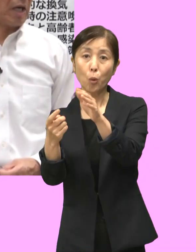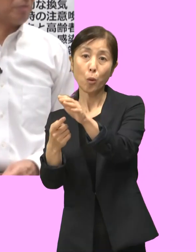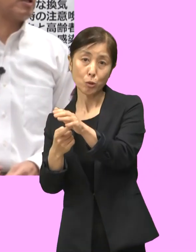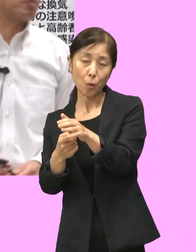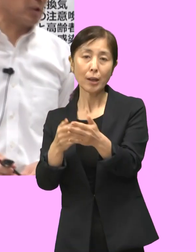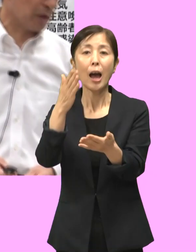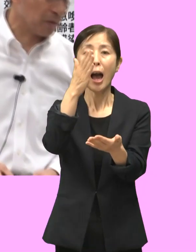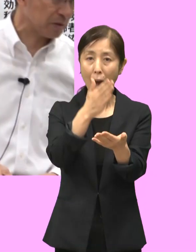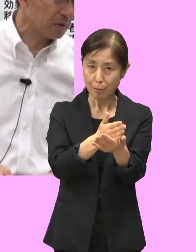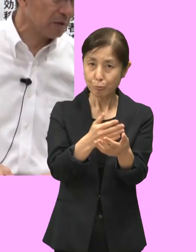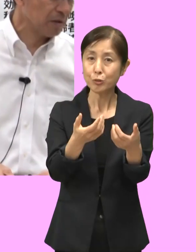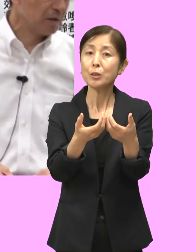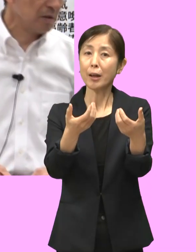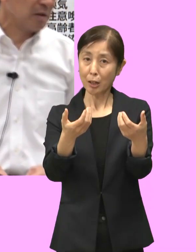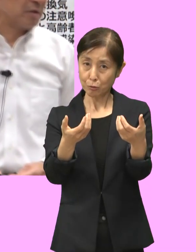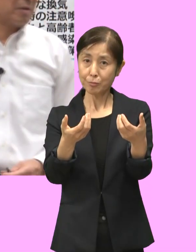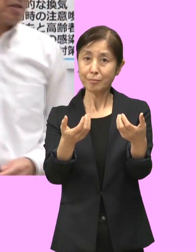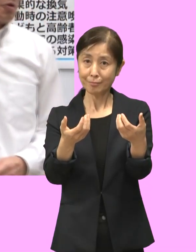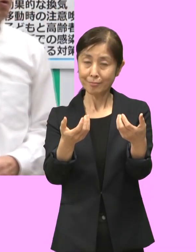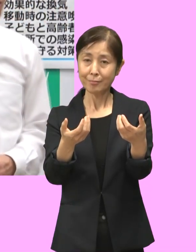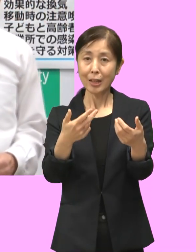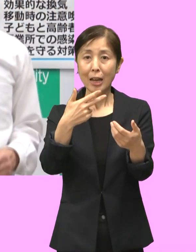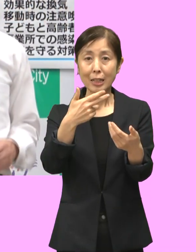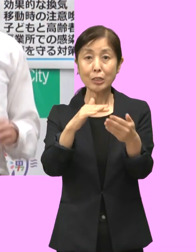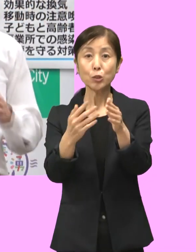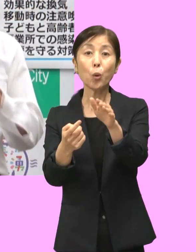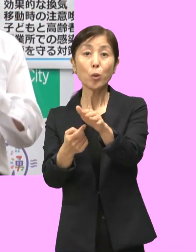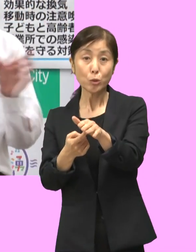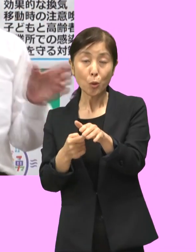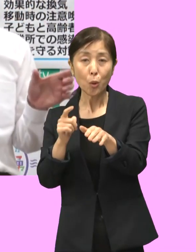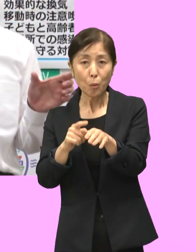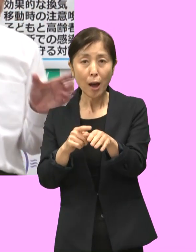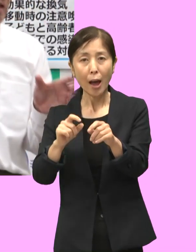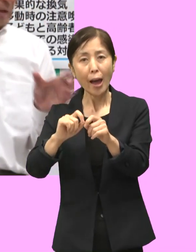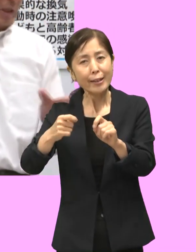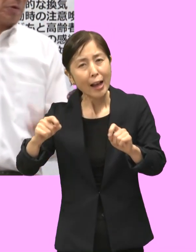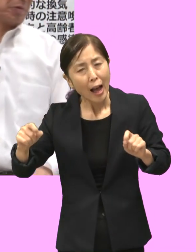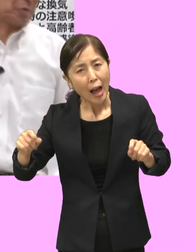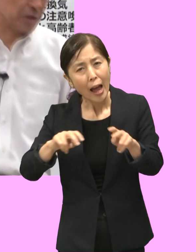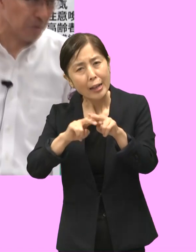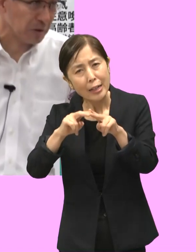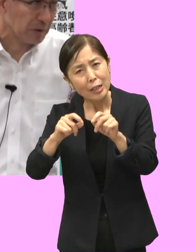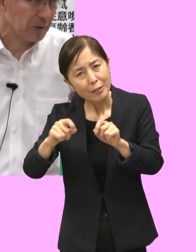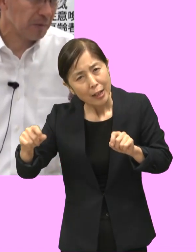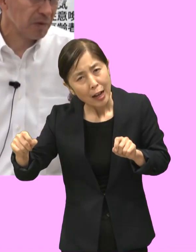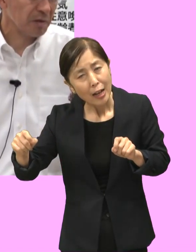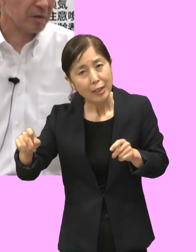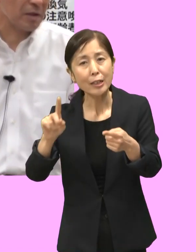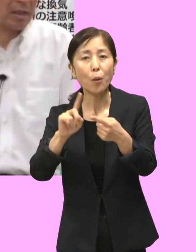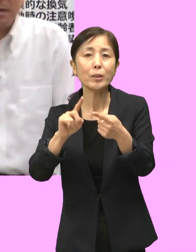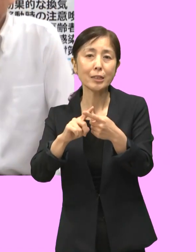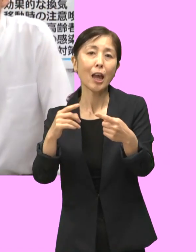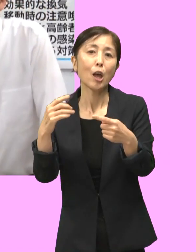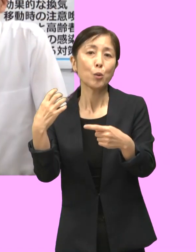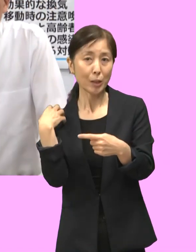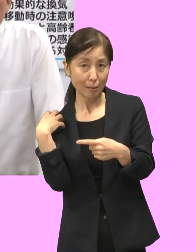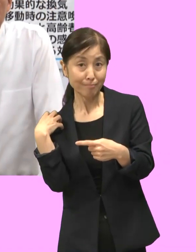たこれも半分半分に分けます。で、市町村は延長に応じて負担をすることにしています。です